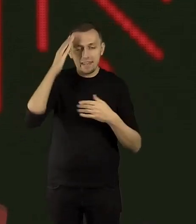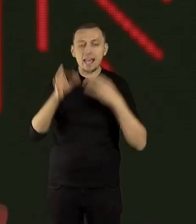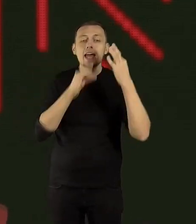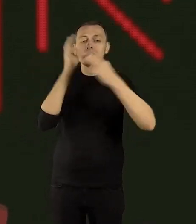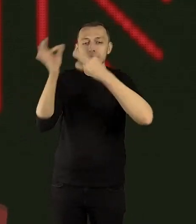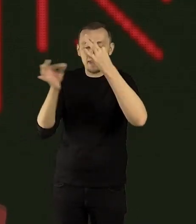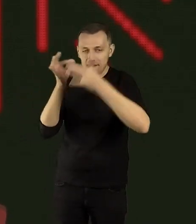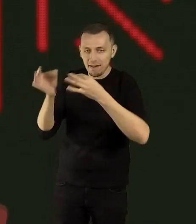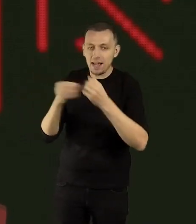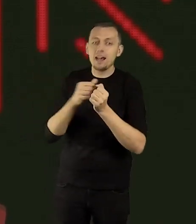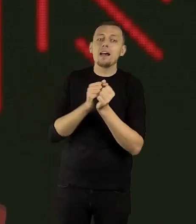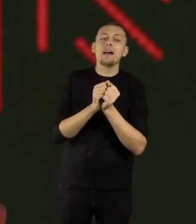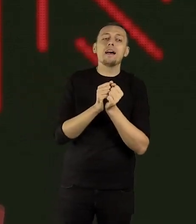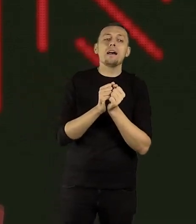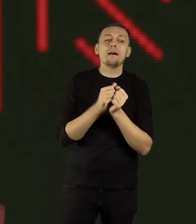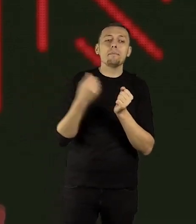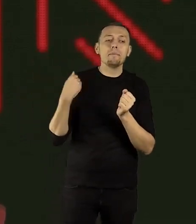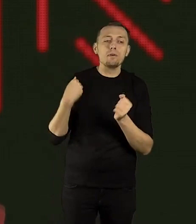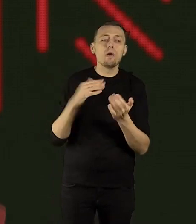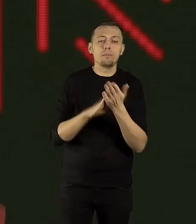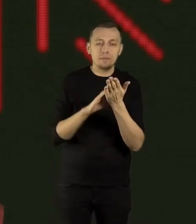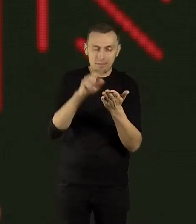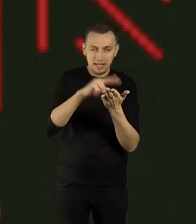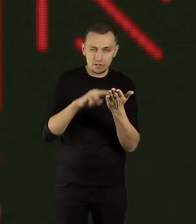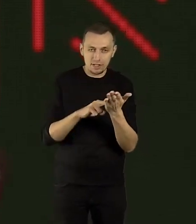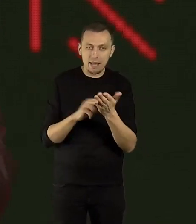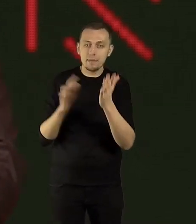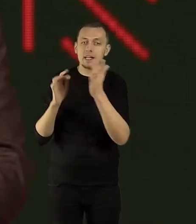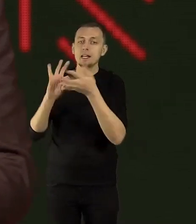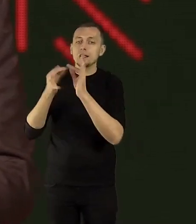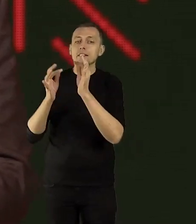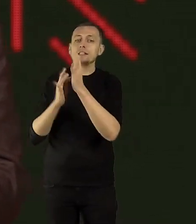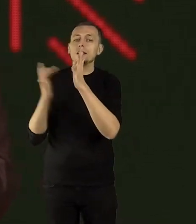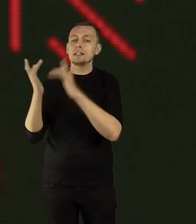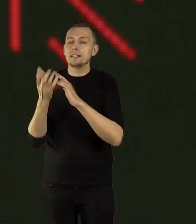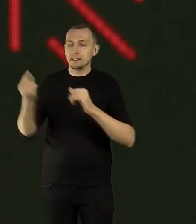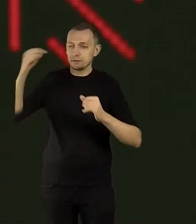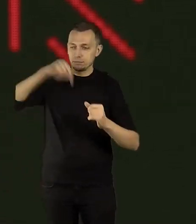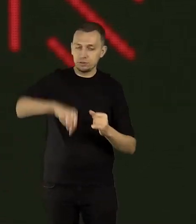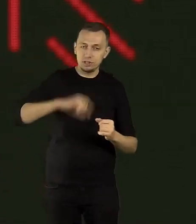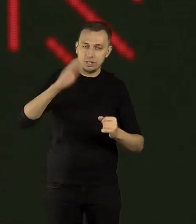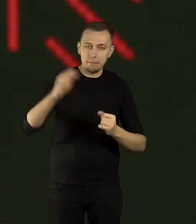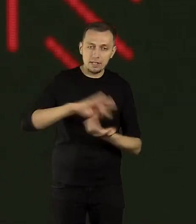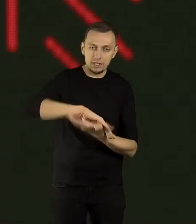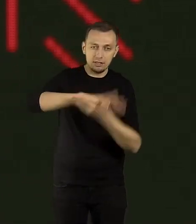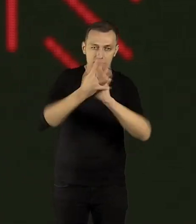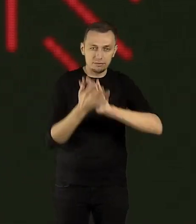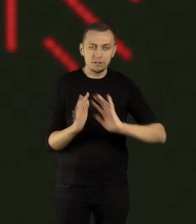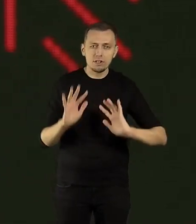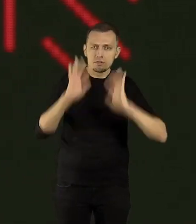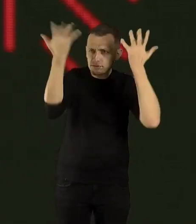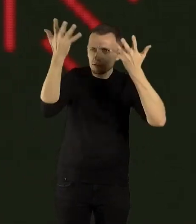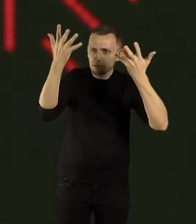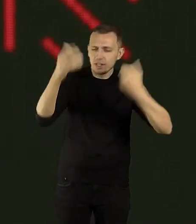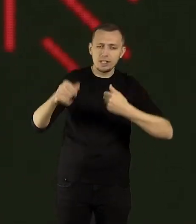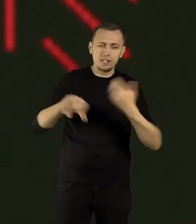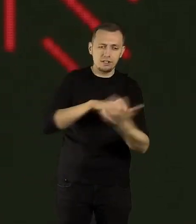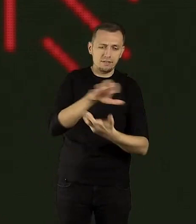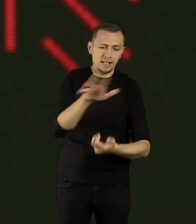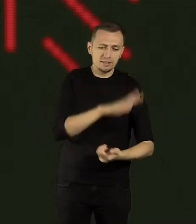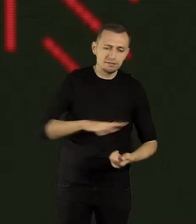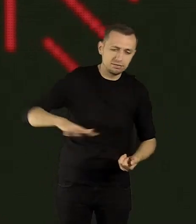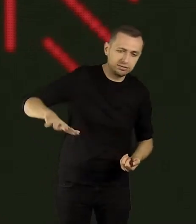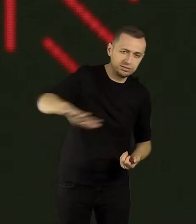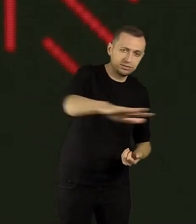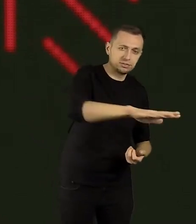ostatecznie rozprzestrzeni się aż po krańce ziemi. A rewolucja ta będzie większa